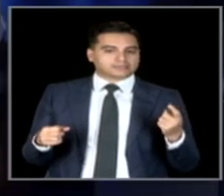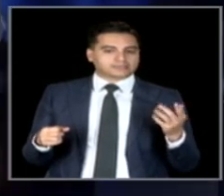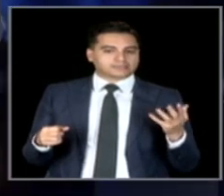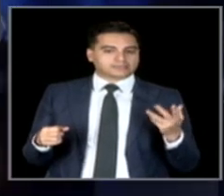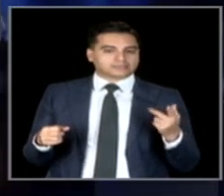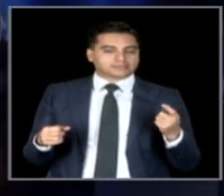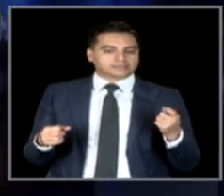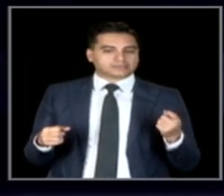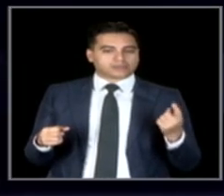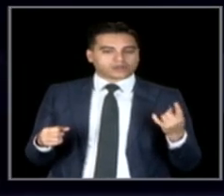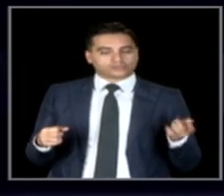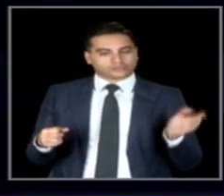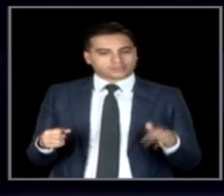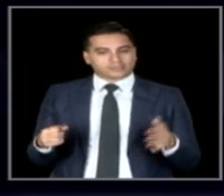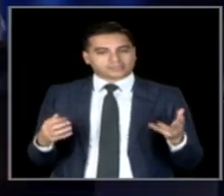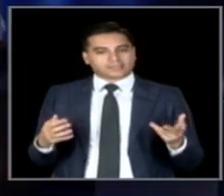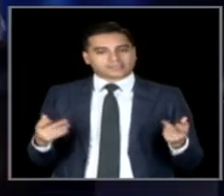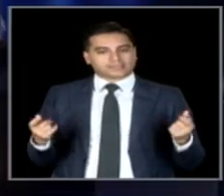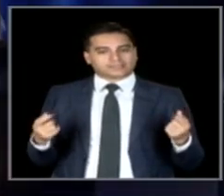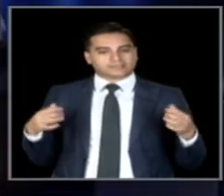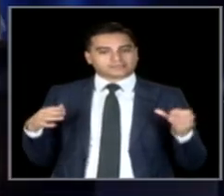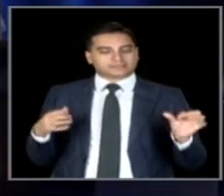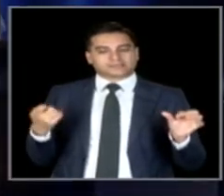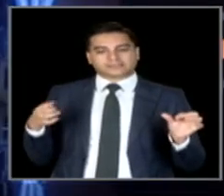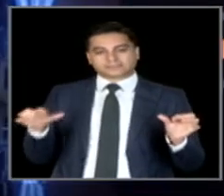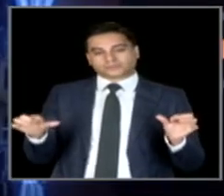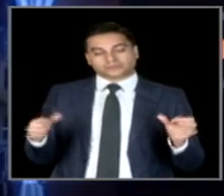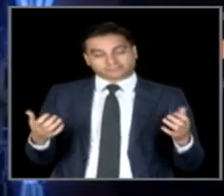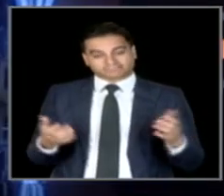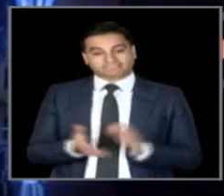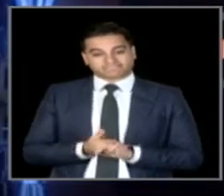35. و10 نقط دية 45 من 90 بقيتوا 90. ودلوقتي